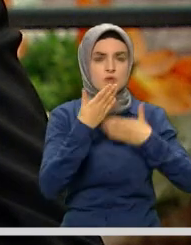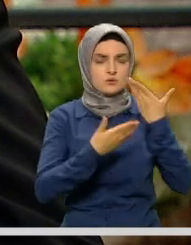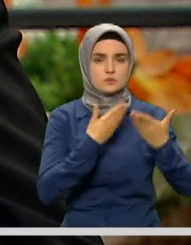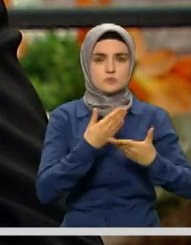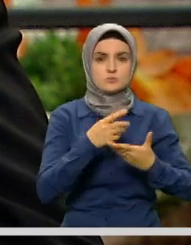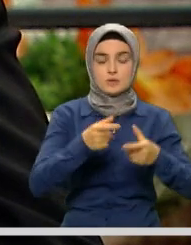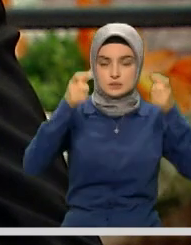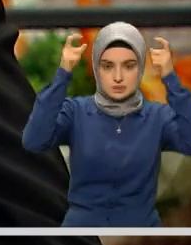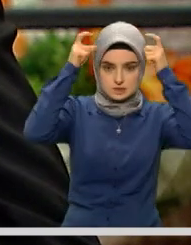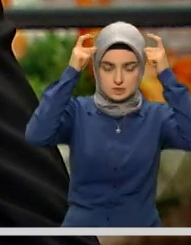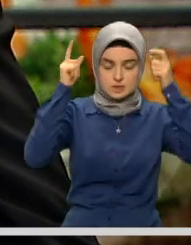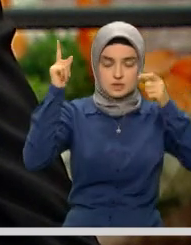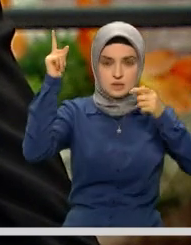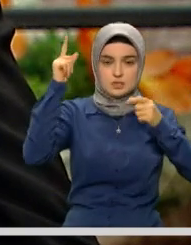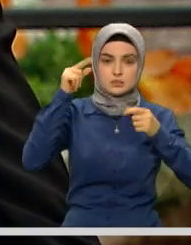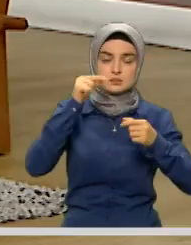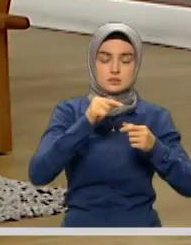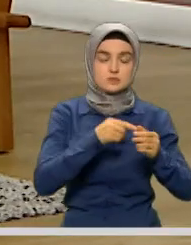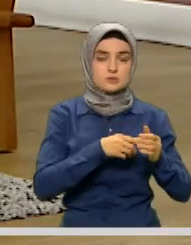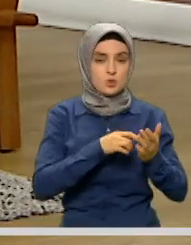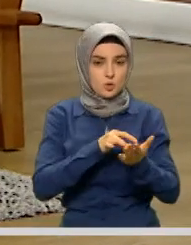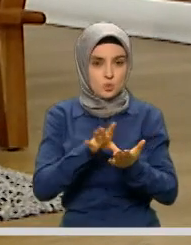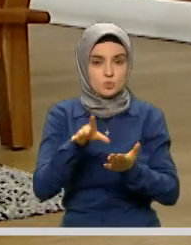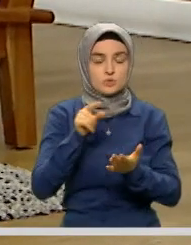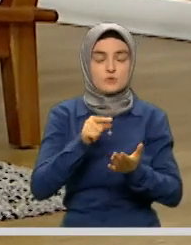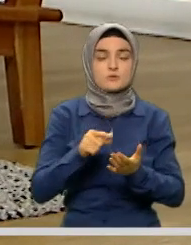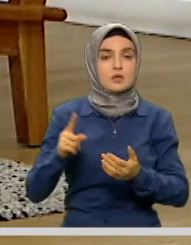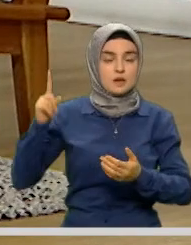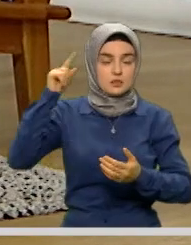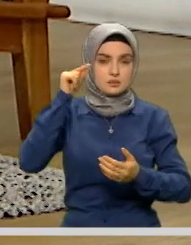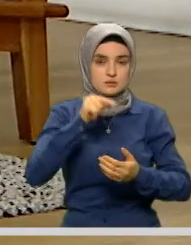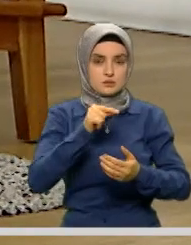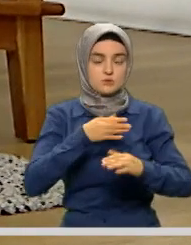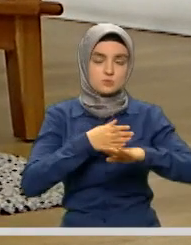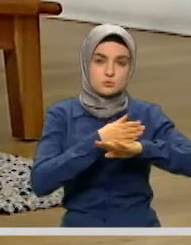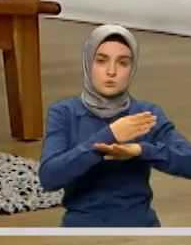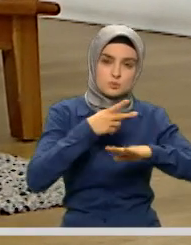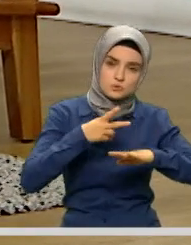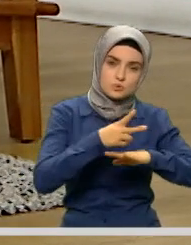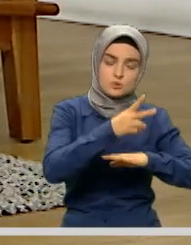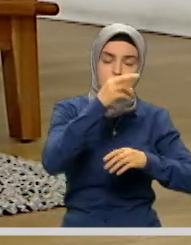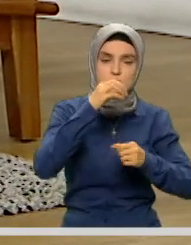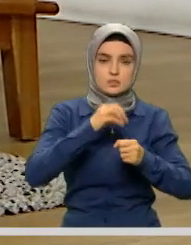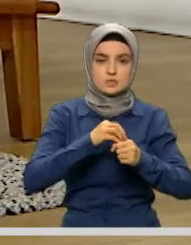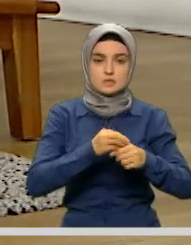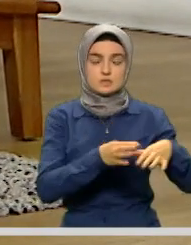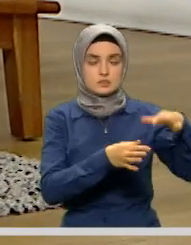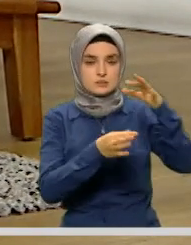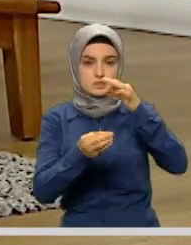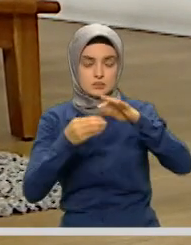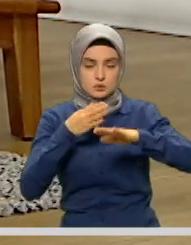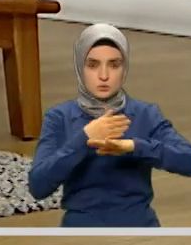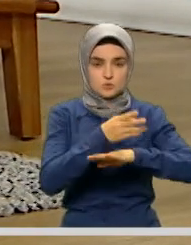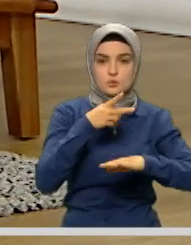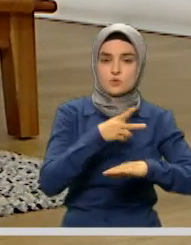Şeytan Allah'ın indinde kovuluyor ve Allah'ın doğru yolu üzerine, insanların doğru yolu üzerine oturacağını